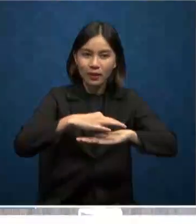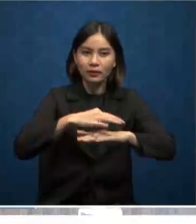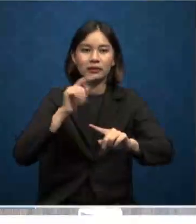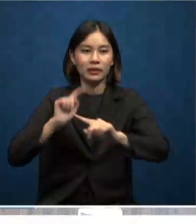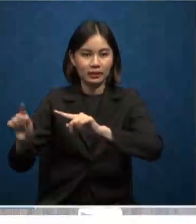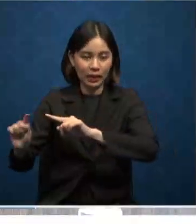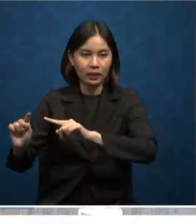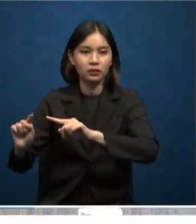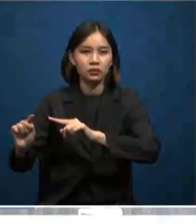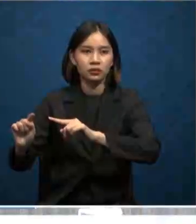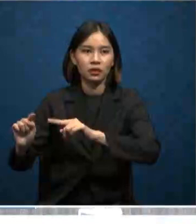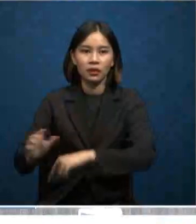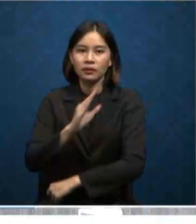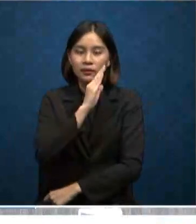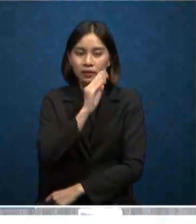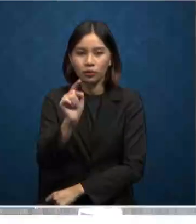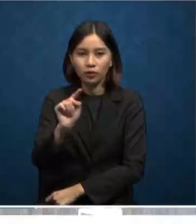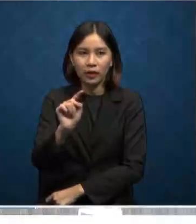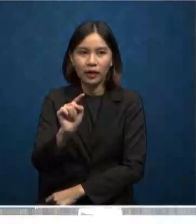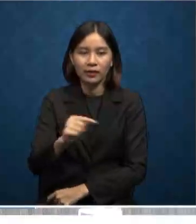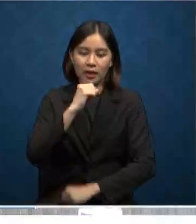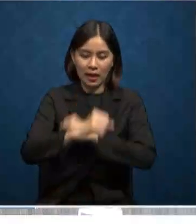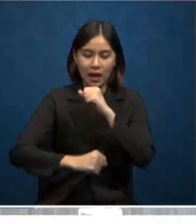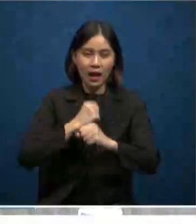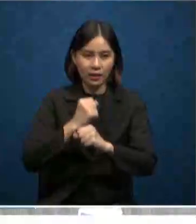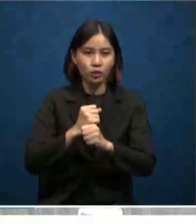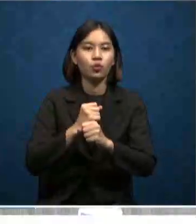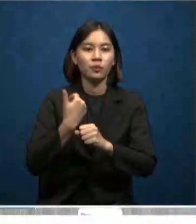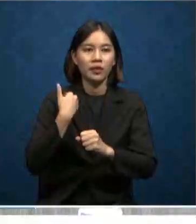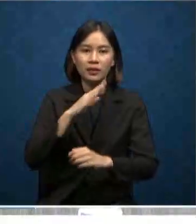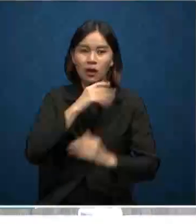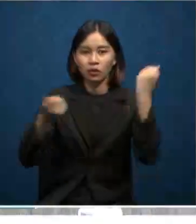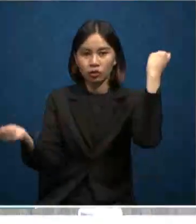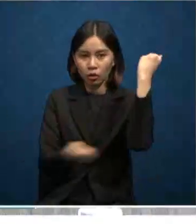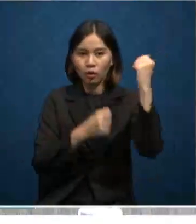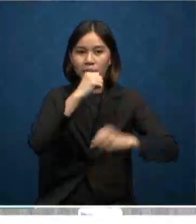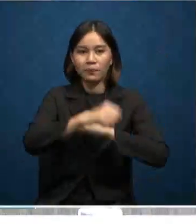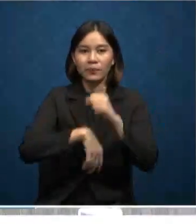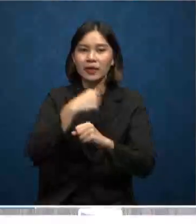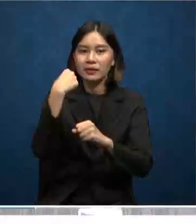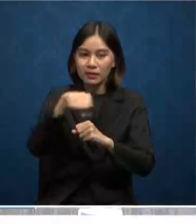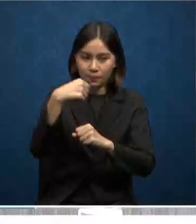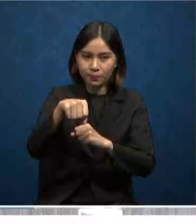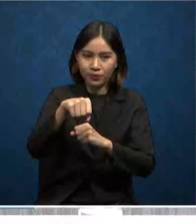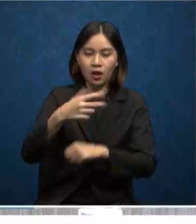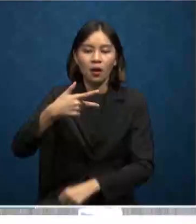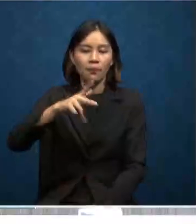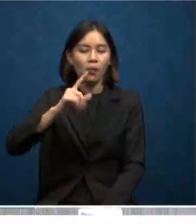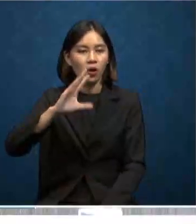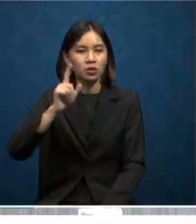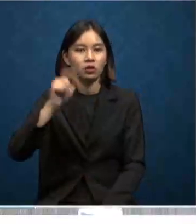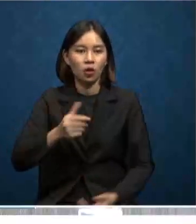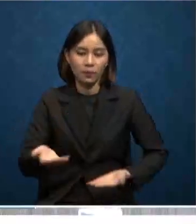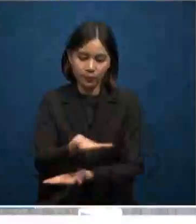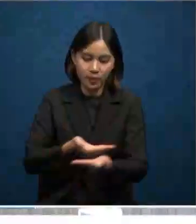างๆนั้นเนี่ยถ้าหากว่ายังอยู่ในอายุความสมมุติว่าโทษความผิดคือ10ปีปปช.ต้องพิจาร